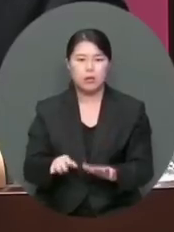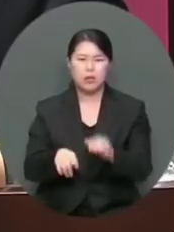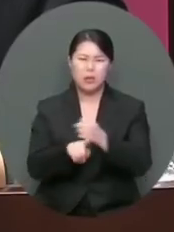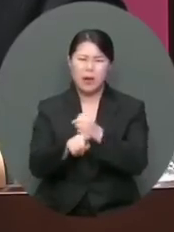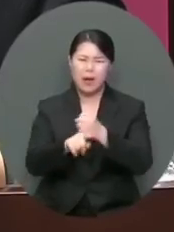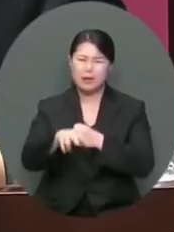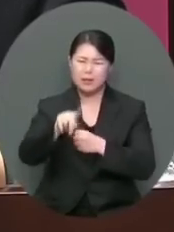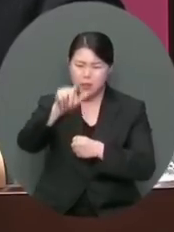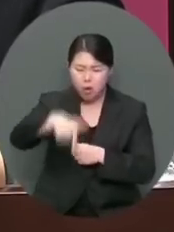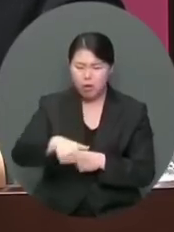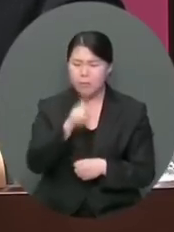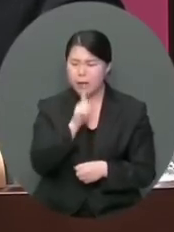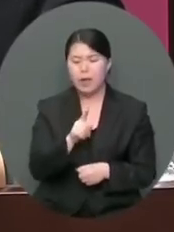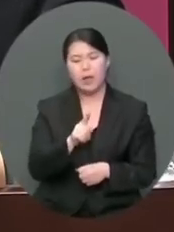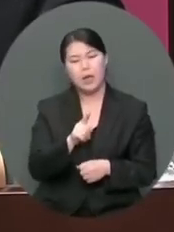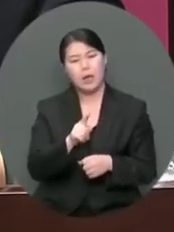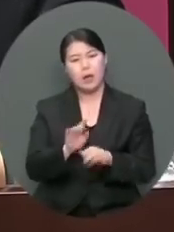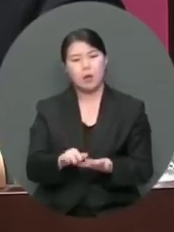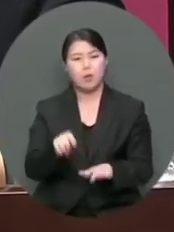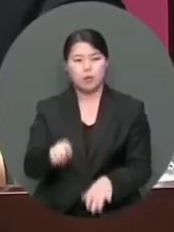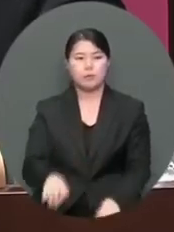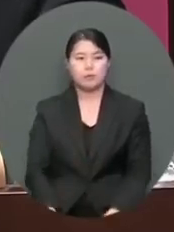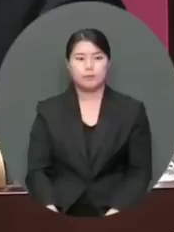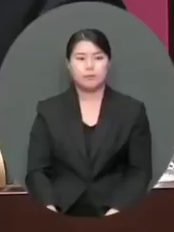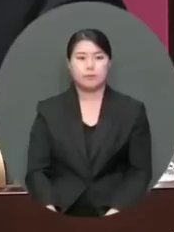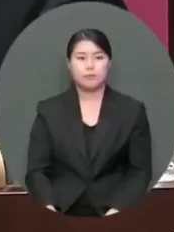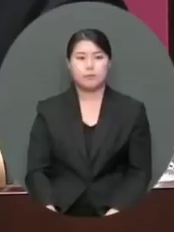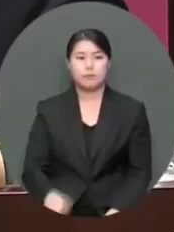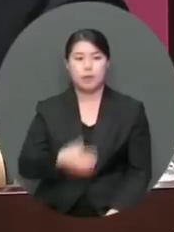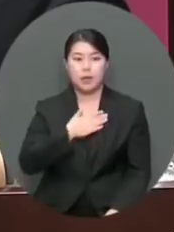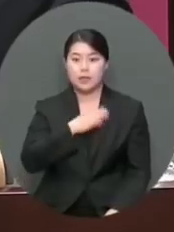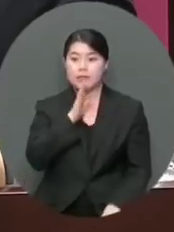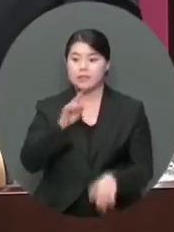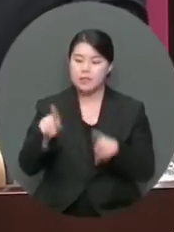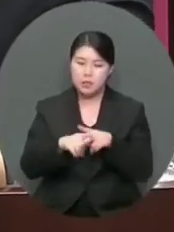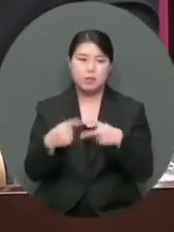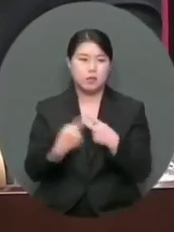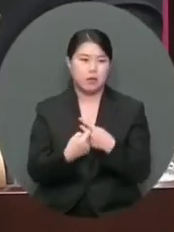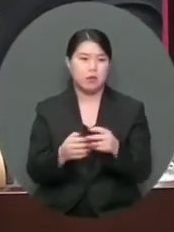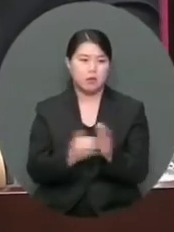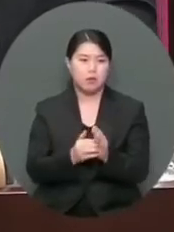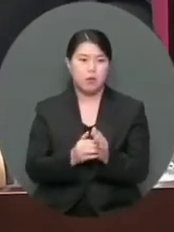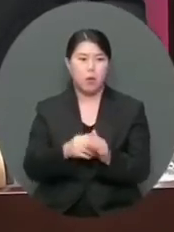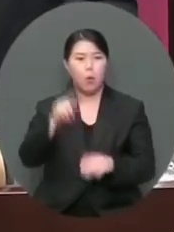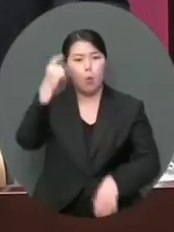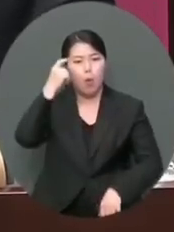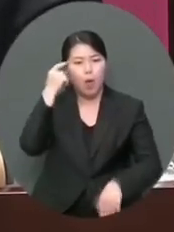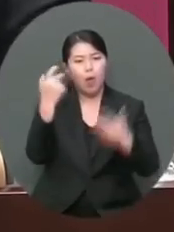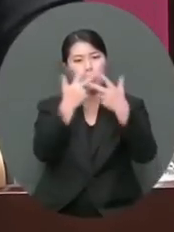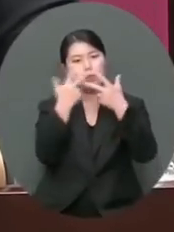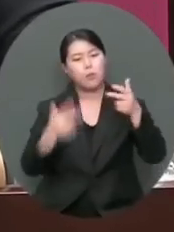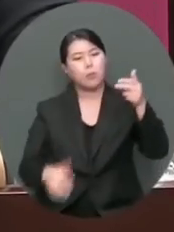바로 이것입니다. 어떻게 생각하십니까? 제가 드디어 이해를 했습니다. 왜 이재명 대표님이